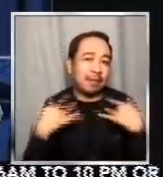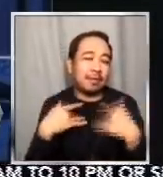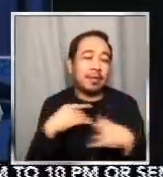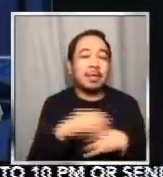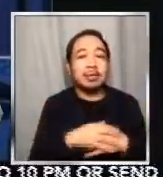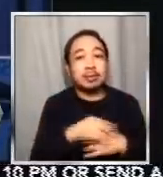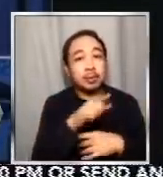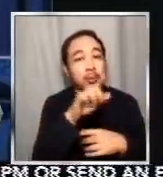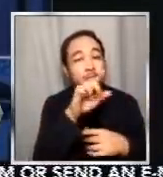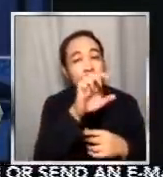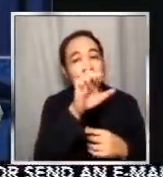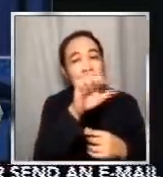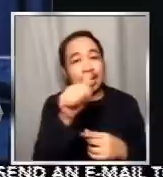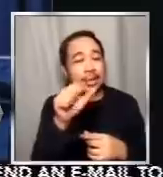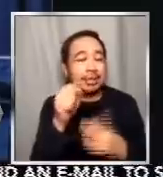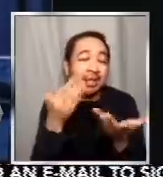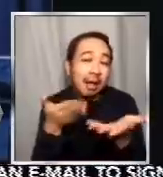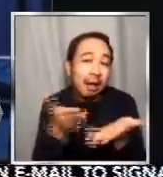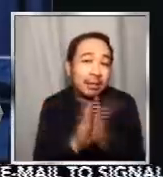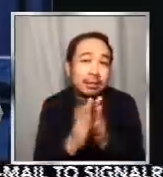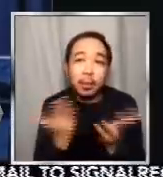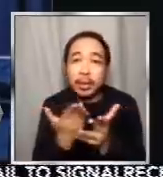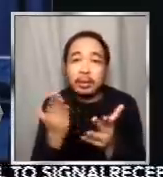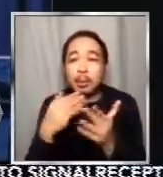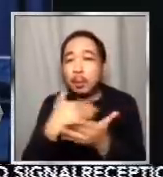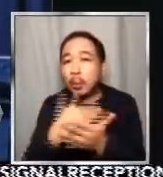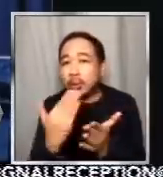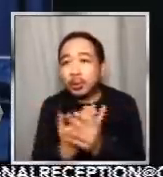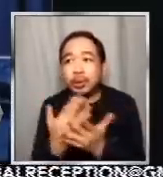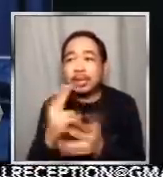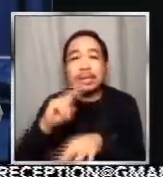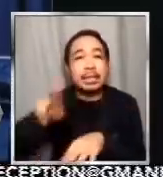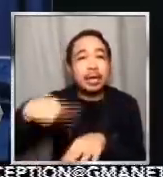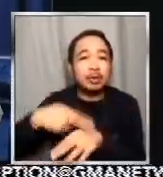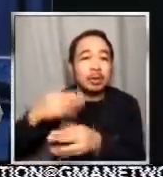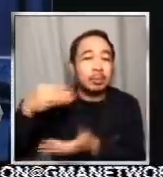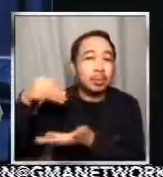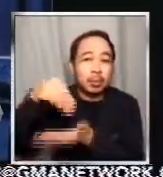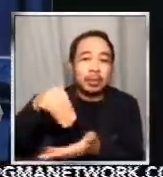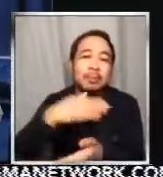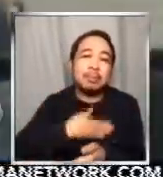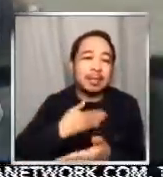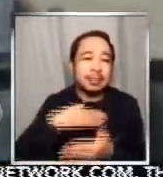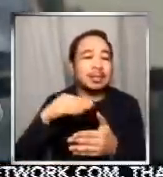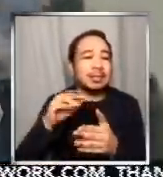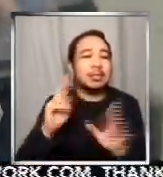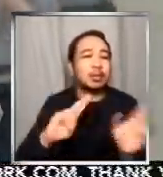pondo, DBM, and National Treasurer, please release the funds. Ganong kadali na po yung proseso.